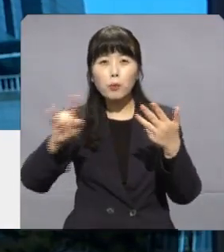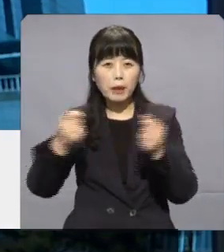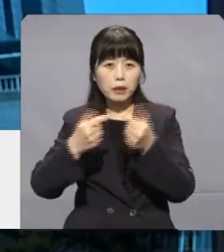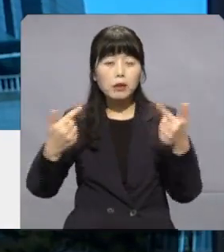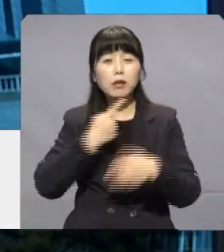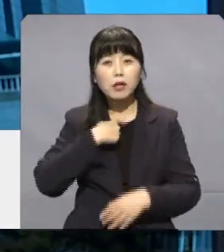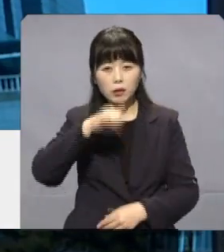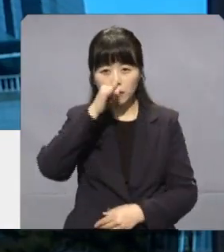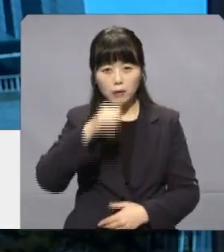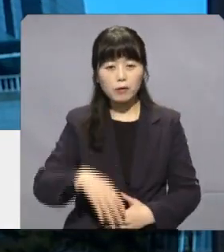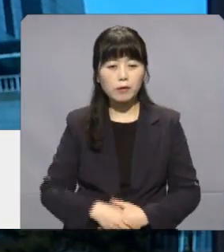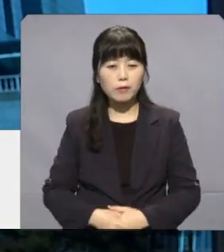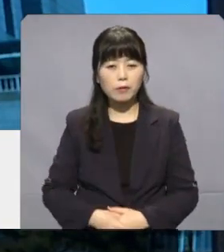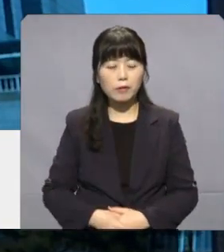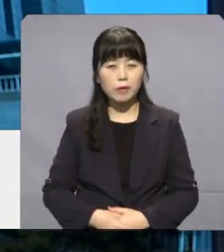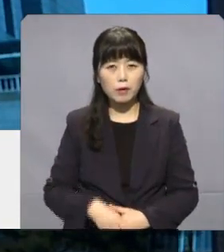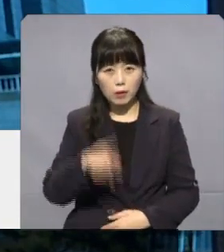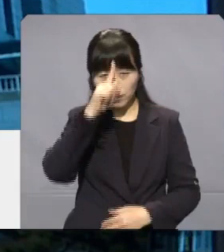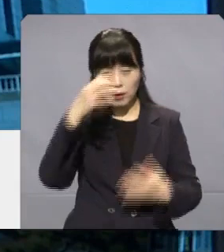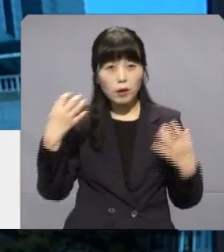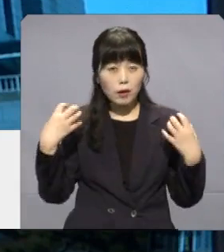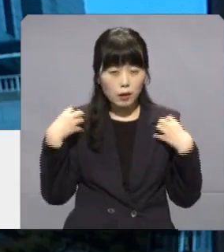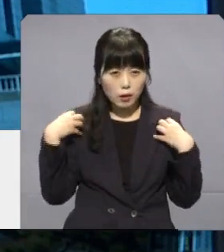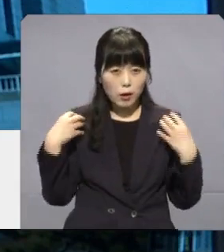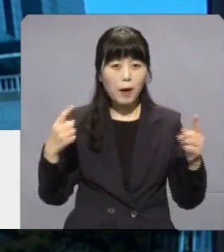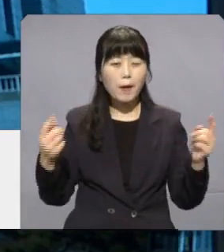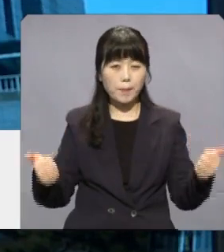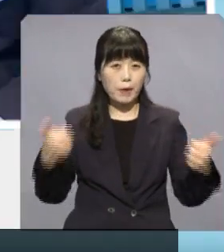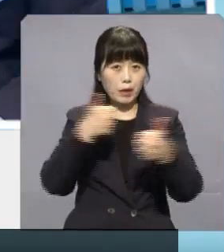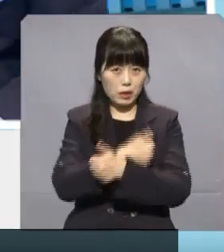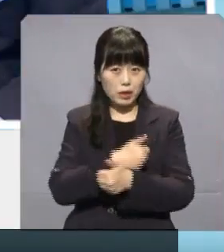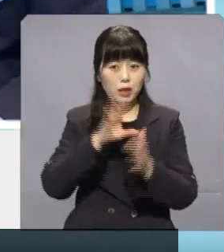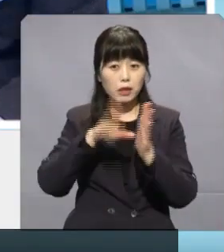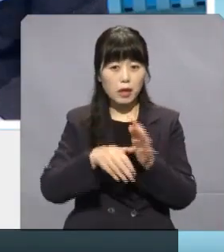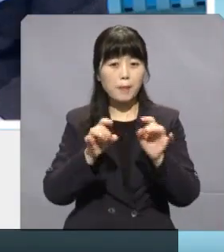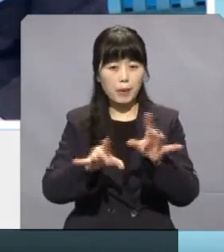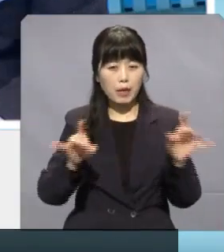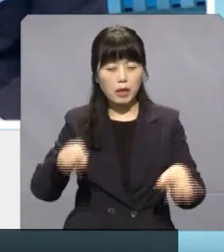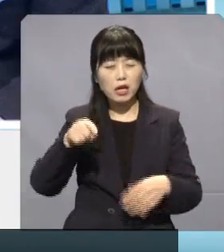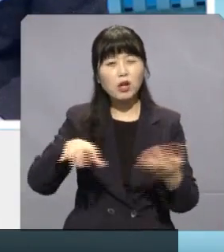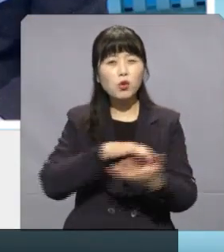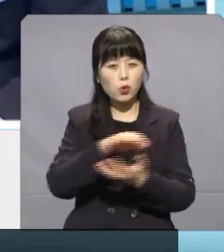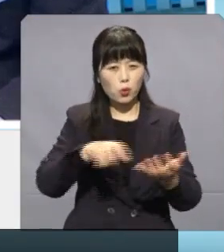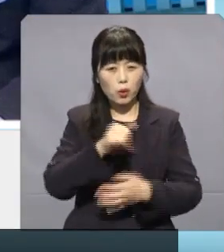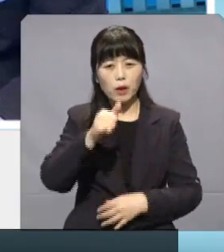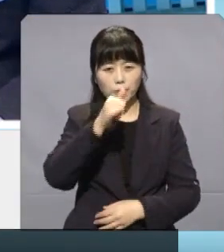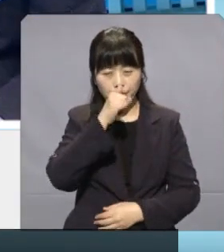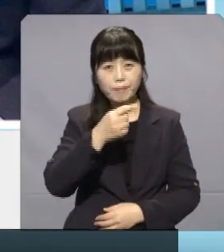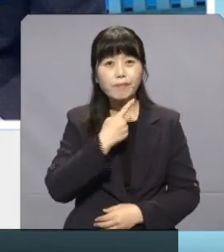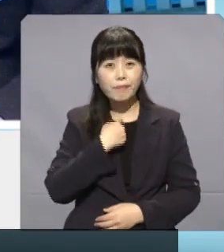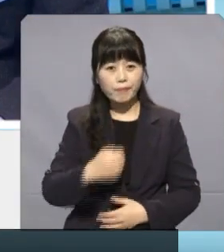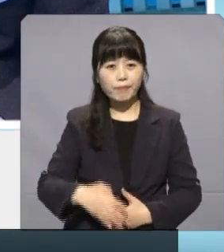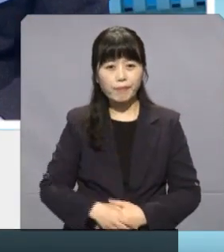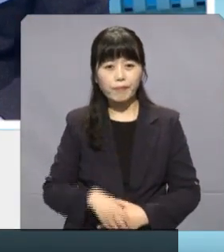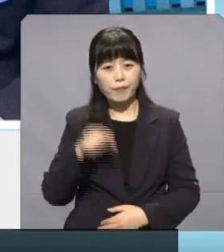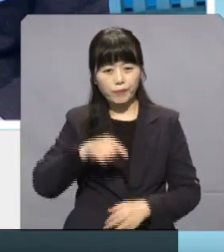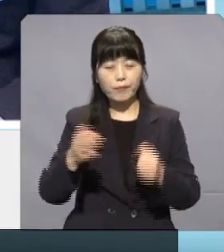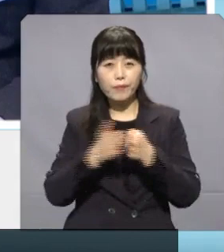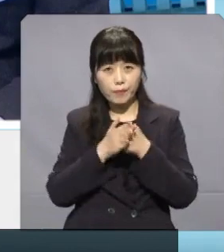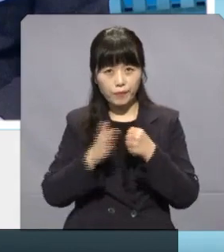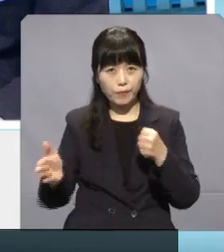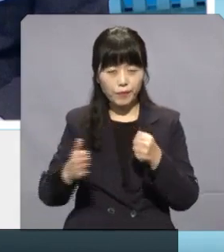있어요 이게 정권 바뀔 때마다 교체기마다 이런 논란이 사실은 있었거든요 그러다